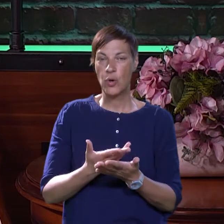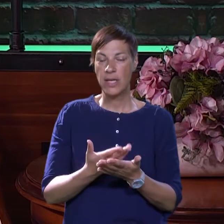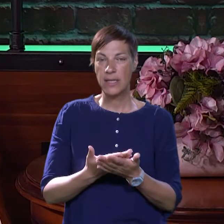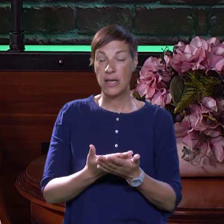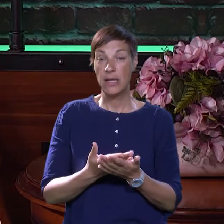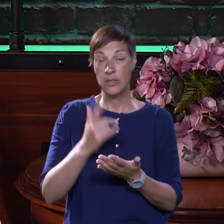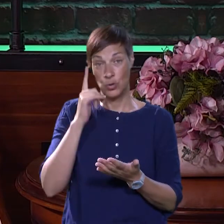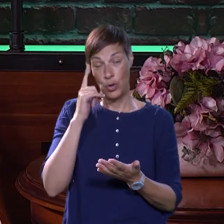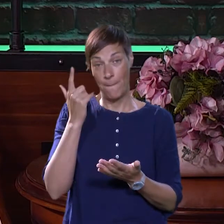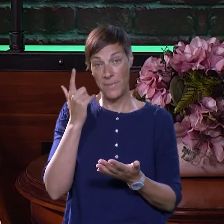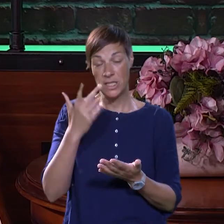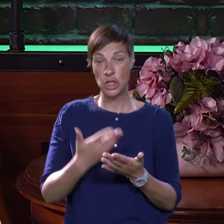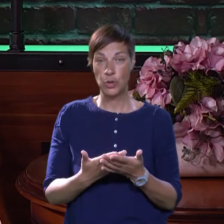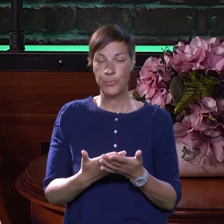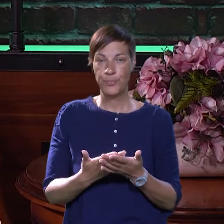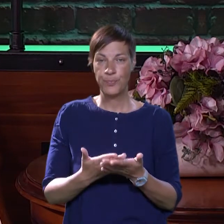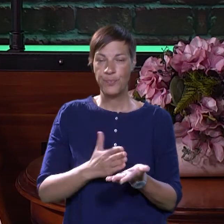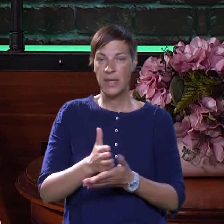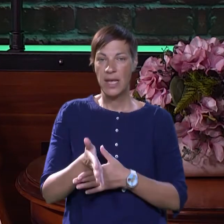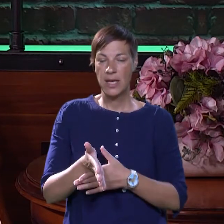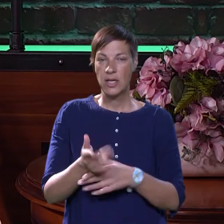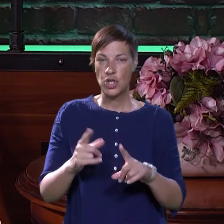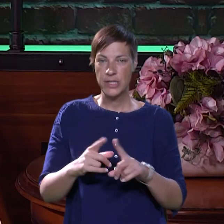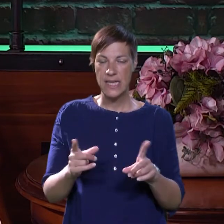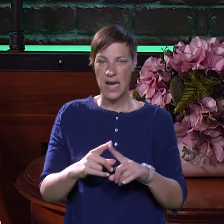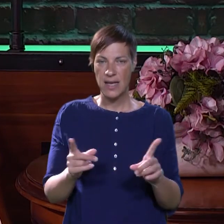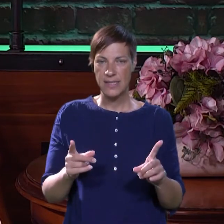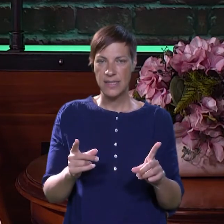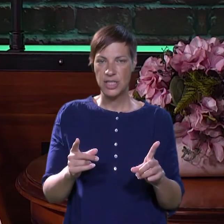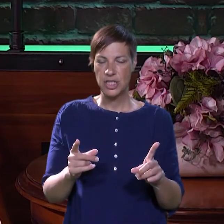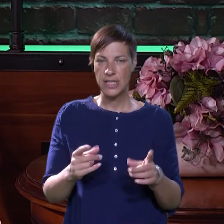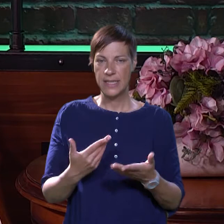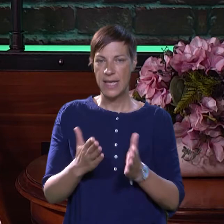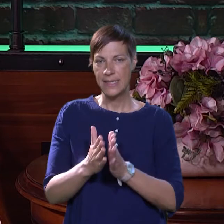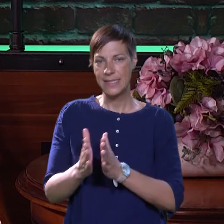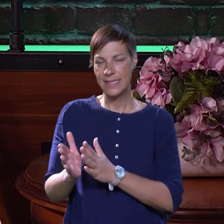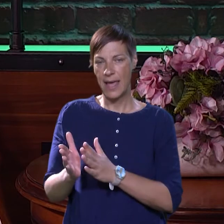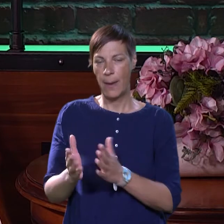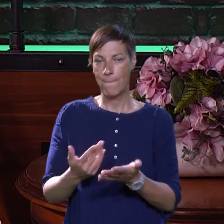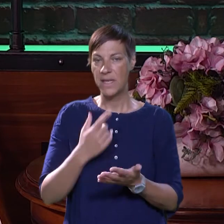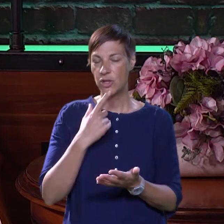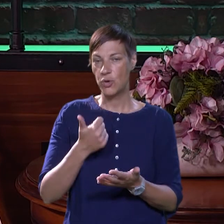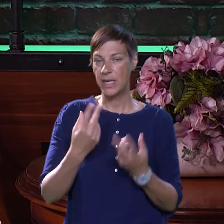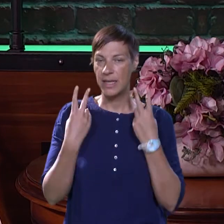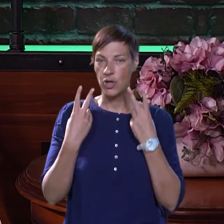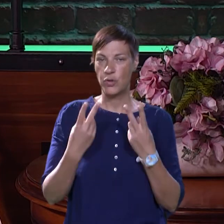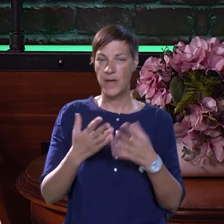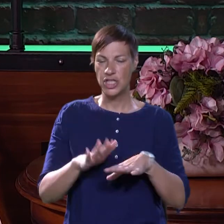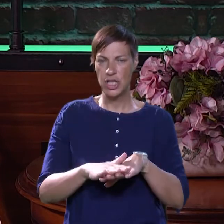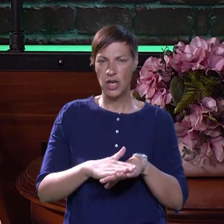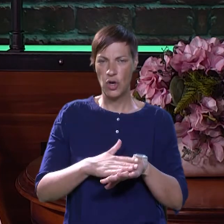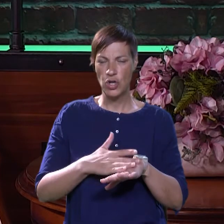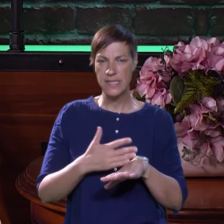tu hipotezu. Dakle, kroz različite segmente, od kojih je jedan od važnijih